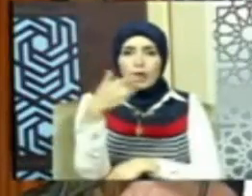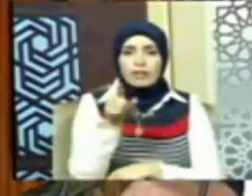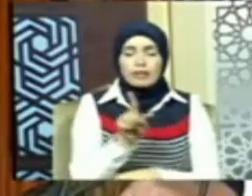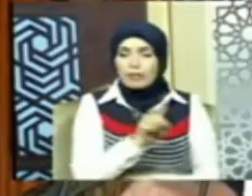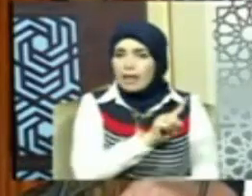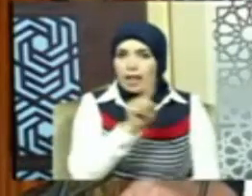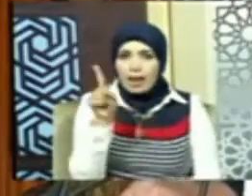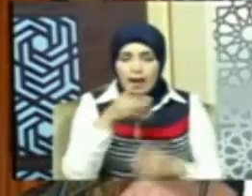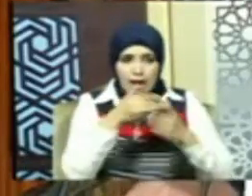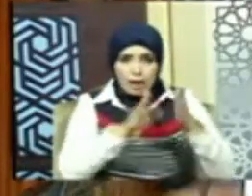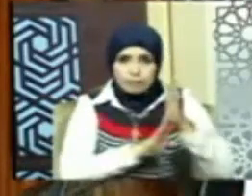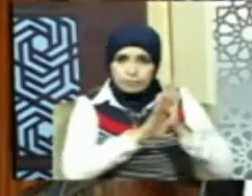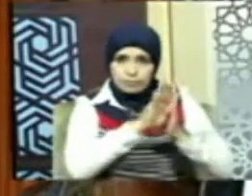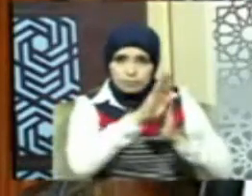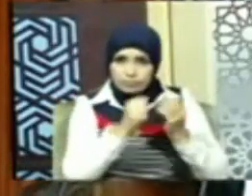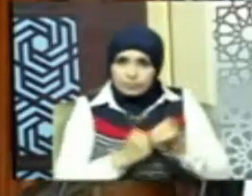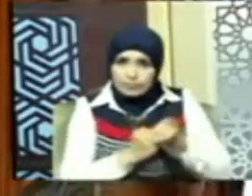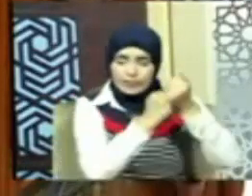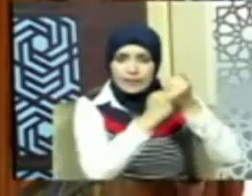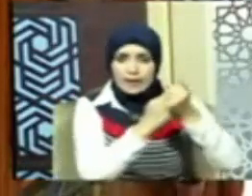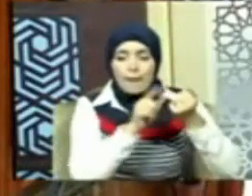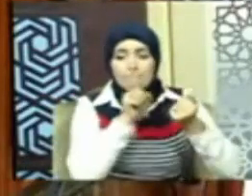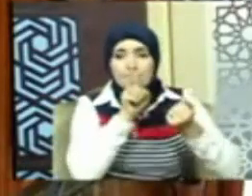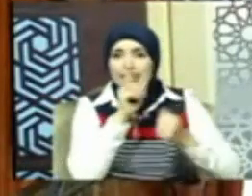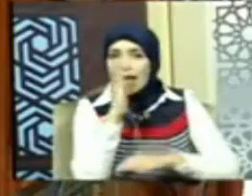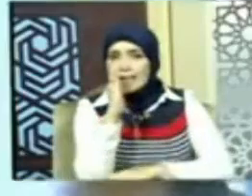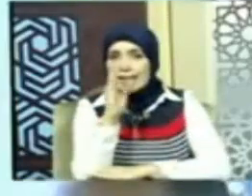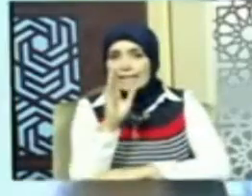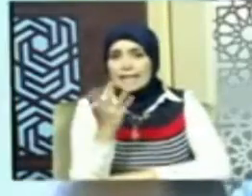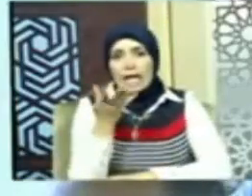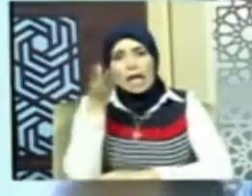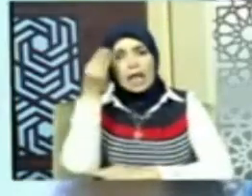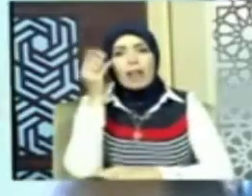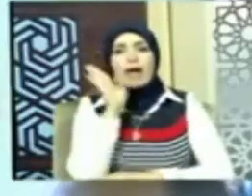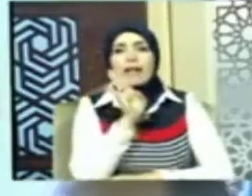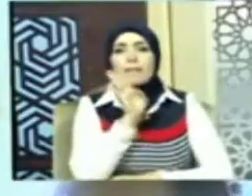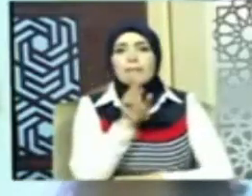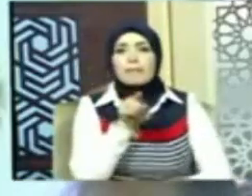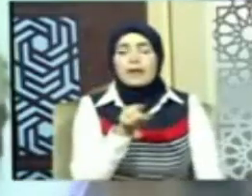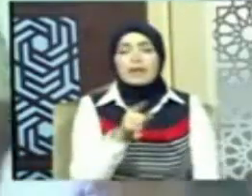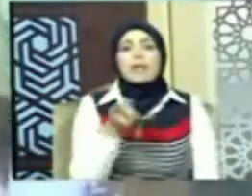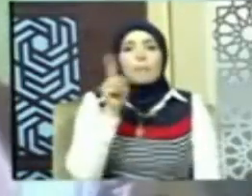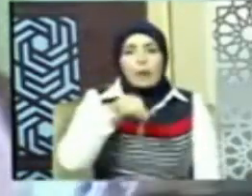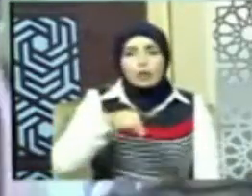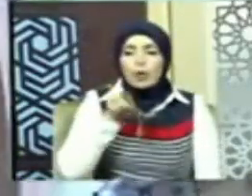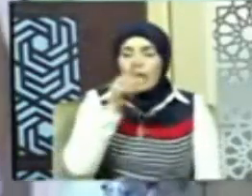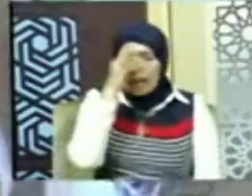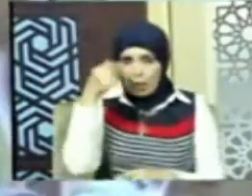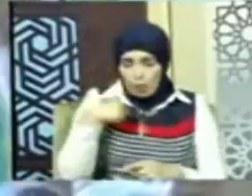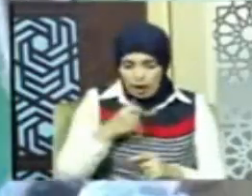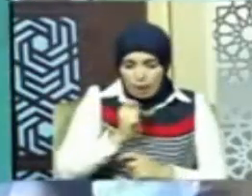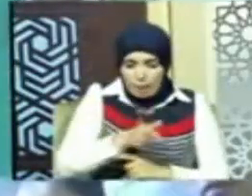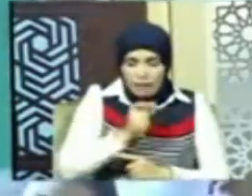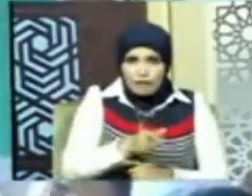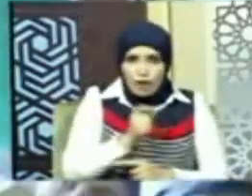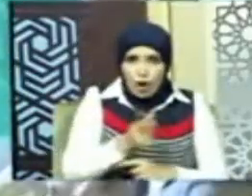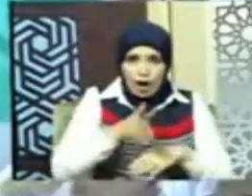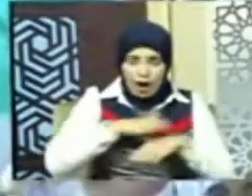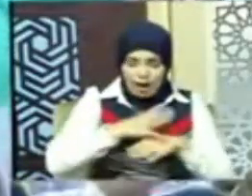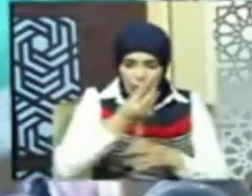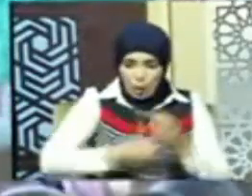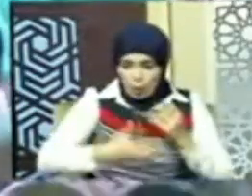بالعلم. فالإنفاق على التعليم، حتى لو كنت تنفق على تعليم أبنائك ودرهم تنفقه